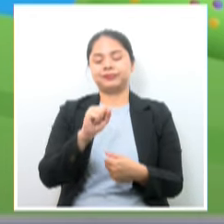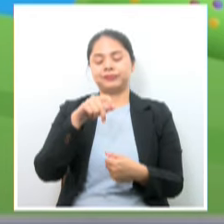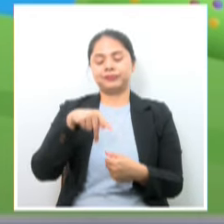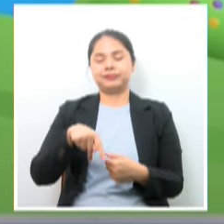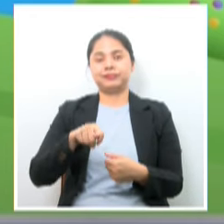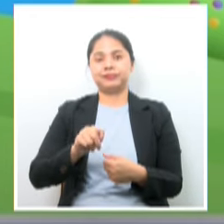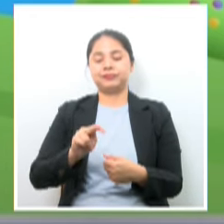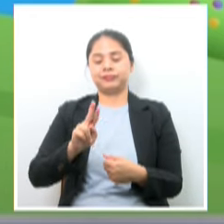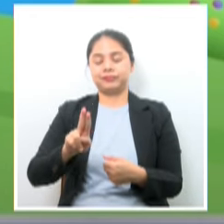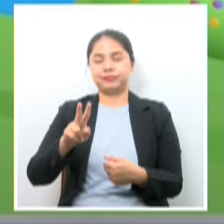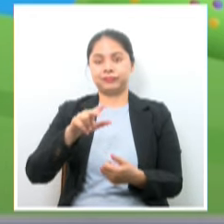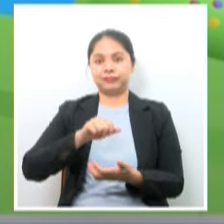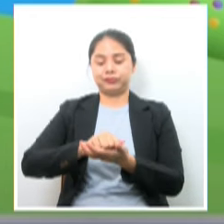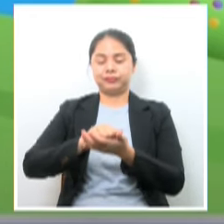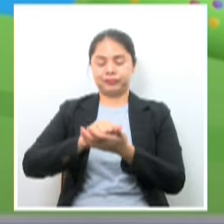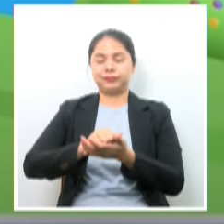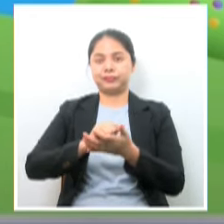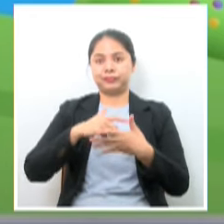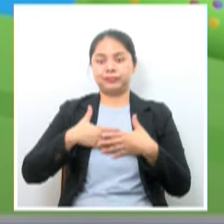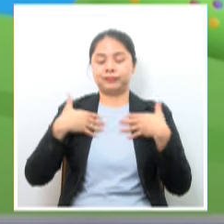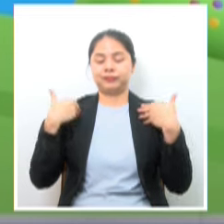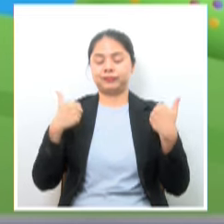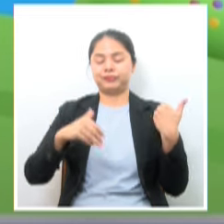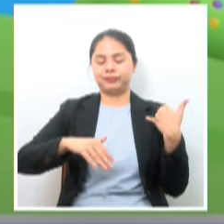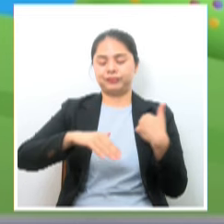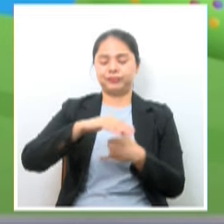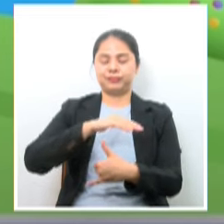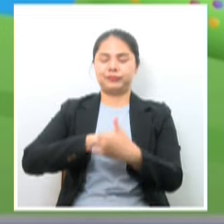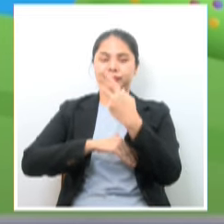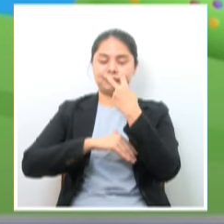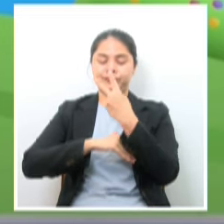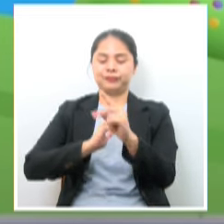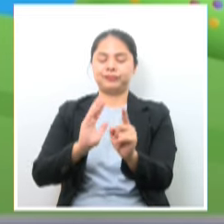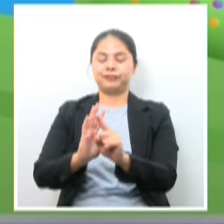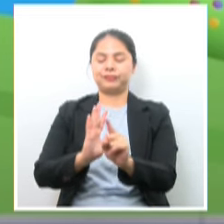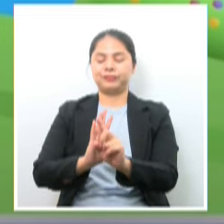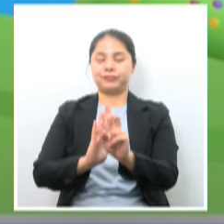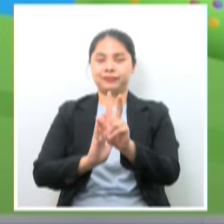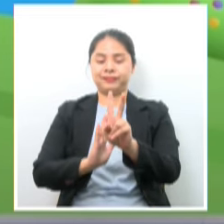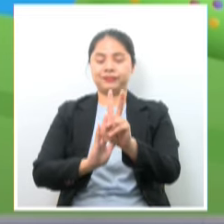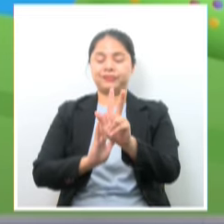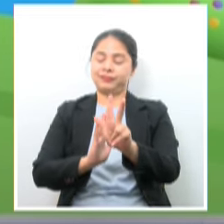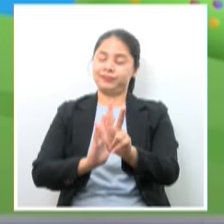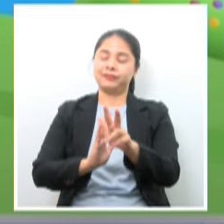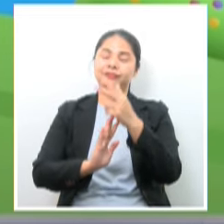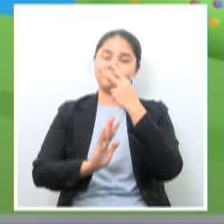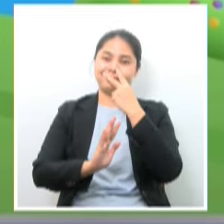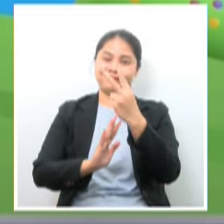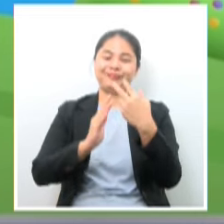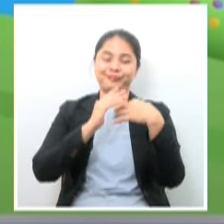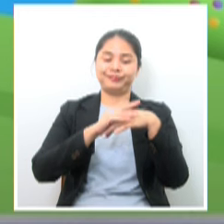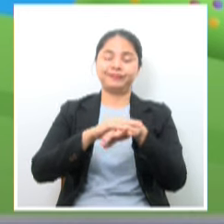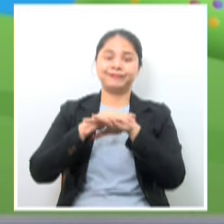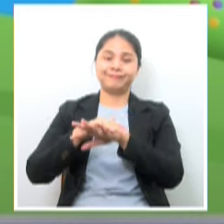ศูนย์บริหารความสุขและความปลอดภัยของเราไปลงพื้นที่อยู่ 2-3 ครั้งแล้วนะครับเพื่อที่จะประสานกับหน่วยต่างๆให้